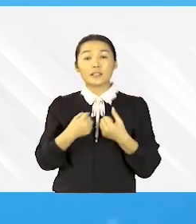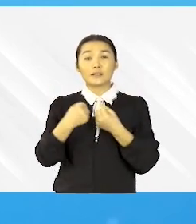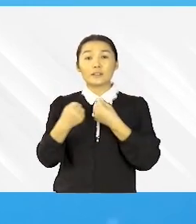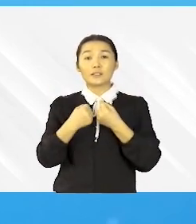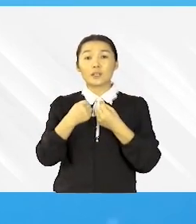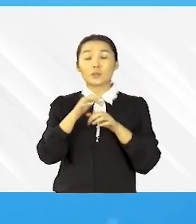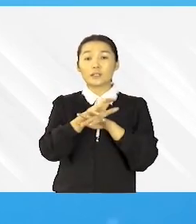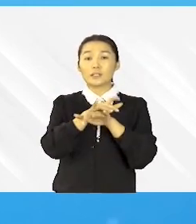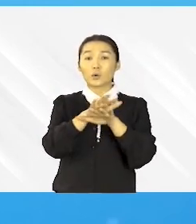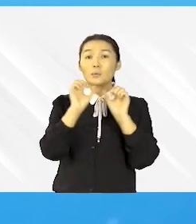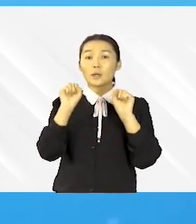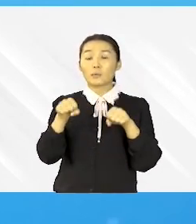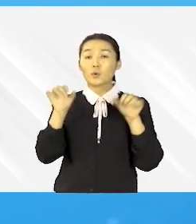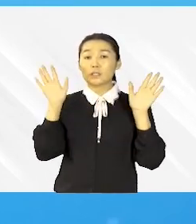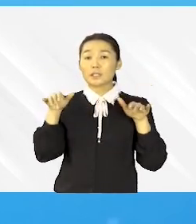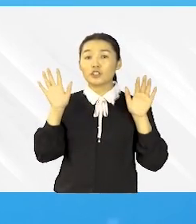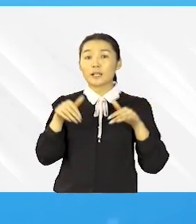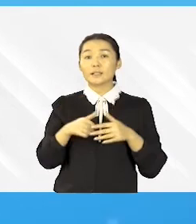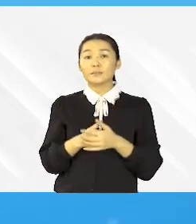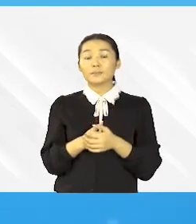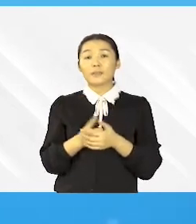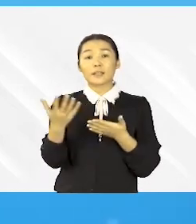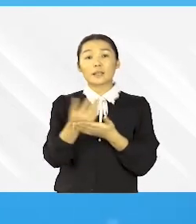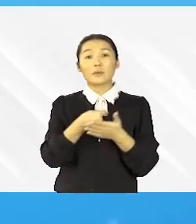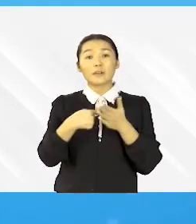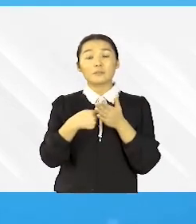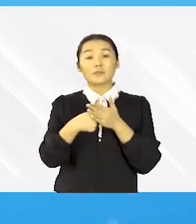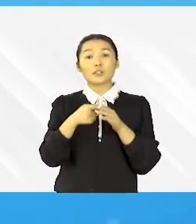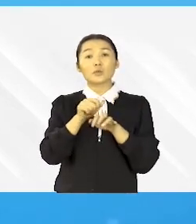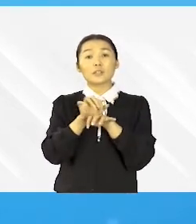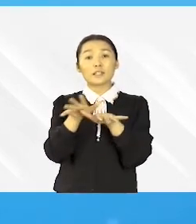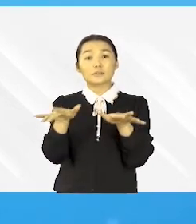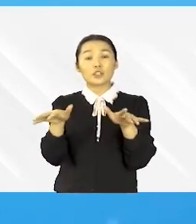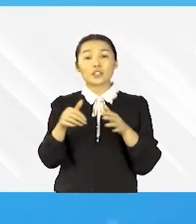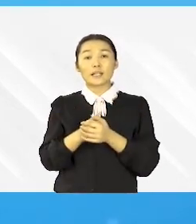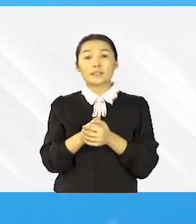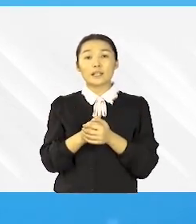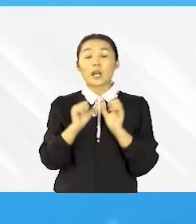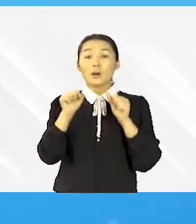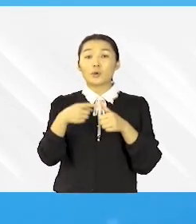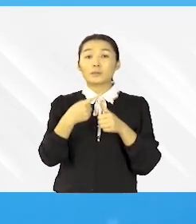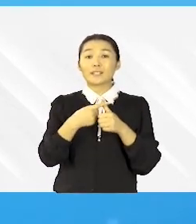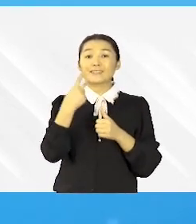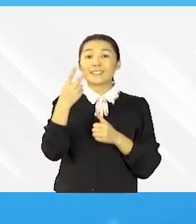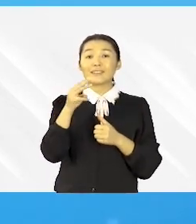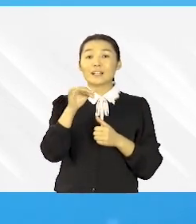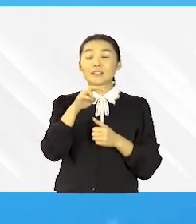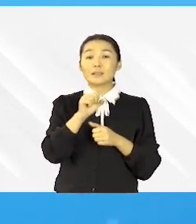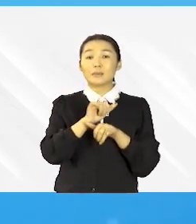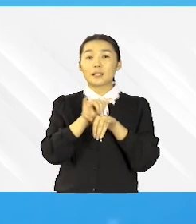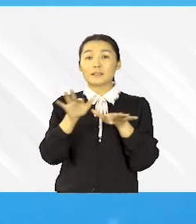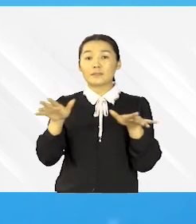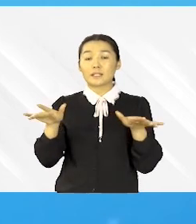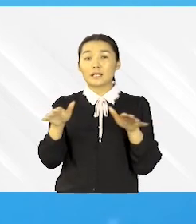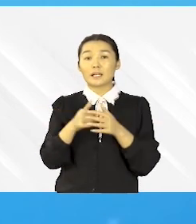полету, добыванию пищи, размножению. Таким образом, мы можем назвать два типа развития насекомого. Развитие с